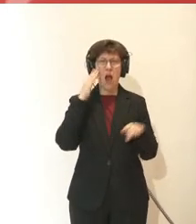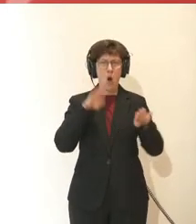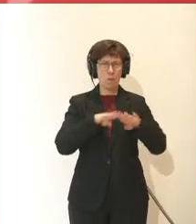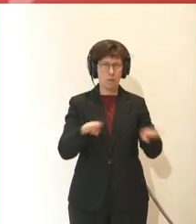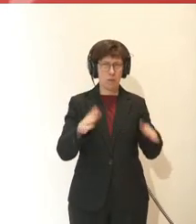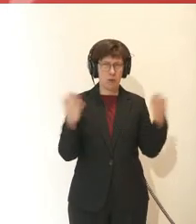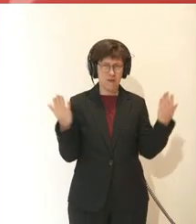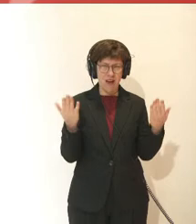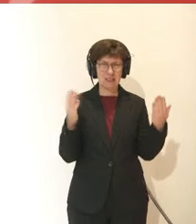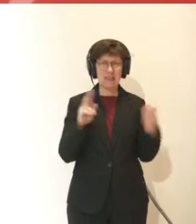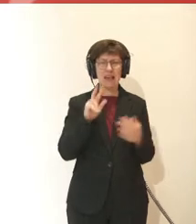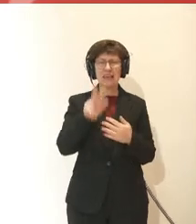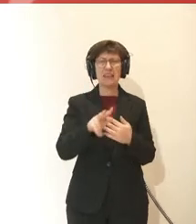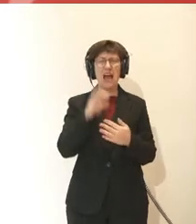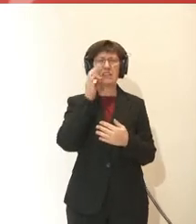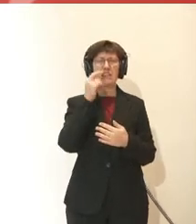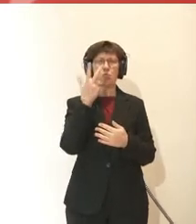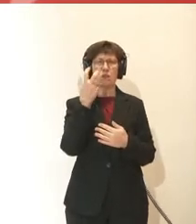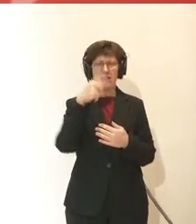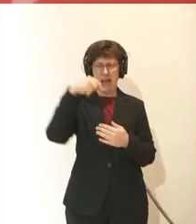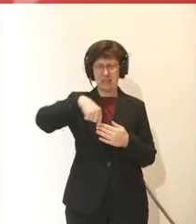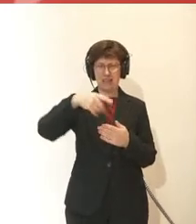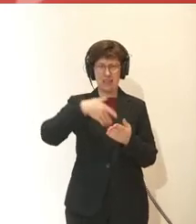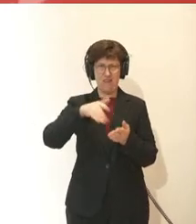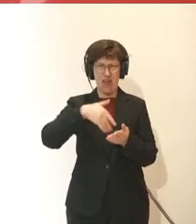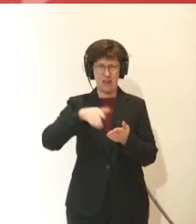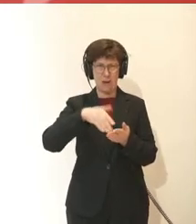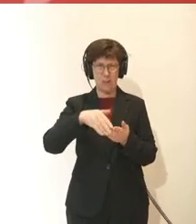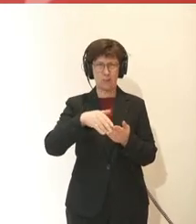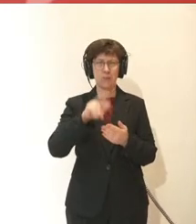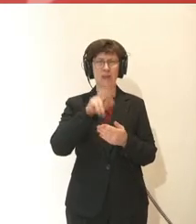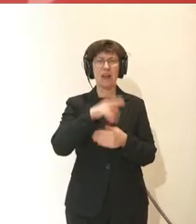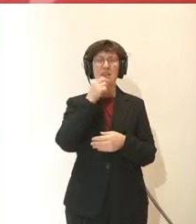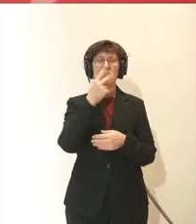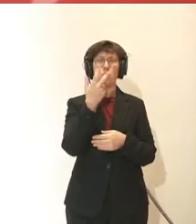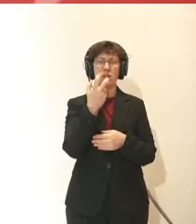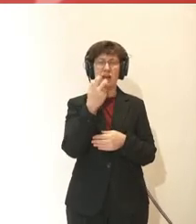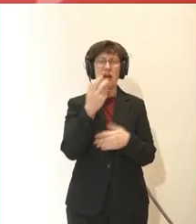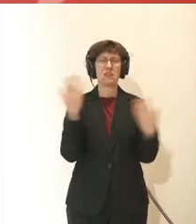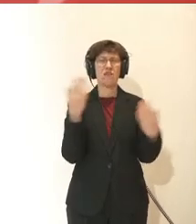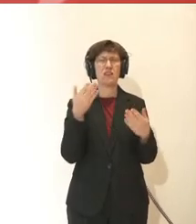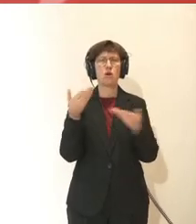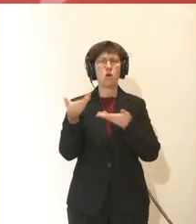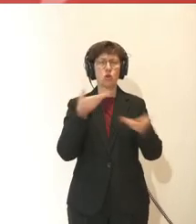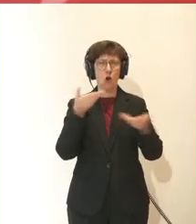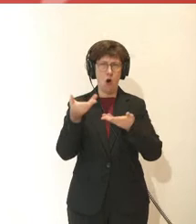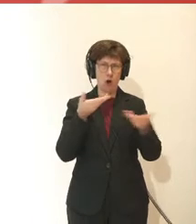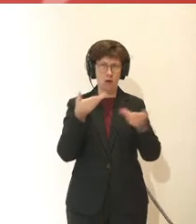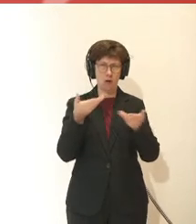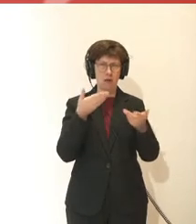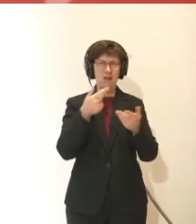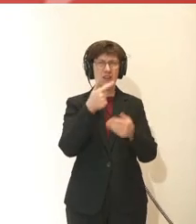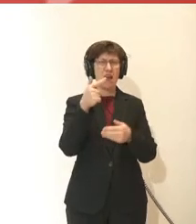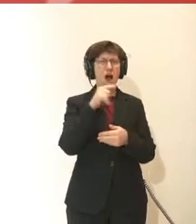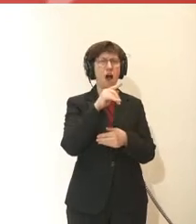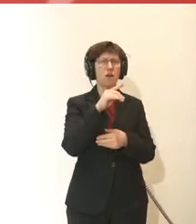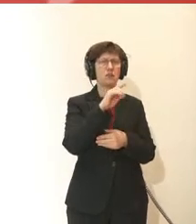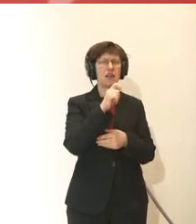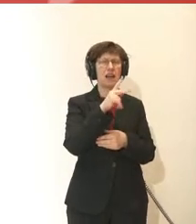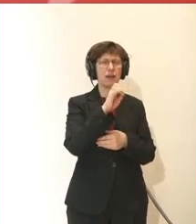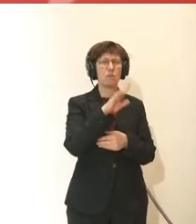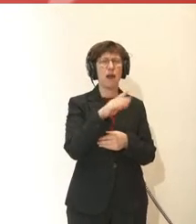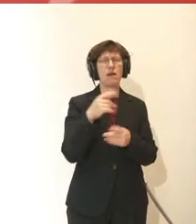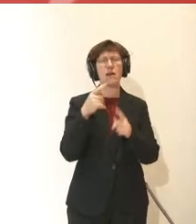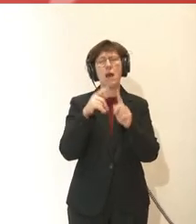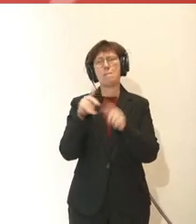geht es dann um 13 uhr 30 wieder weiter also um 13 uhr 30 findet ja der tag statt mit lars klingbeil und pia